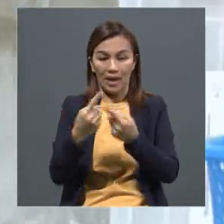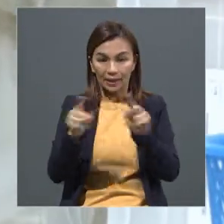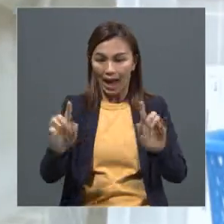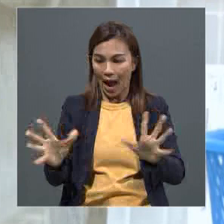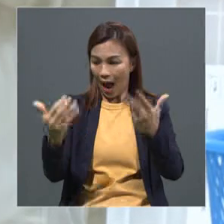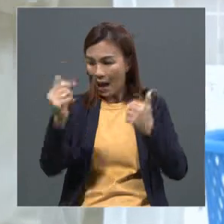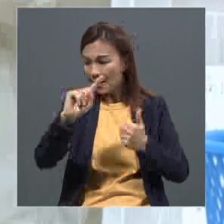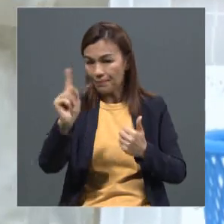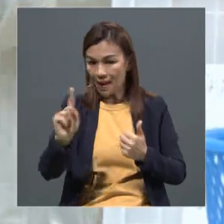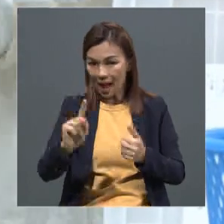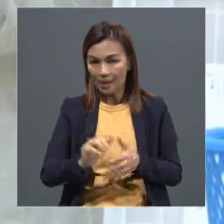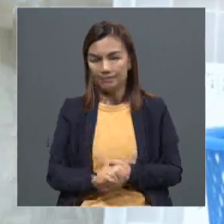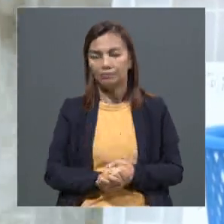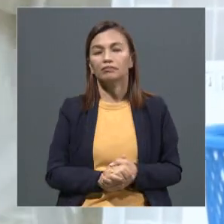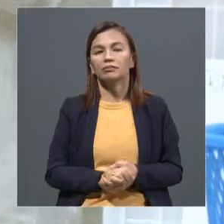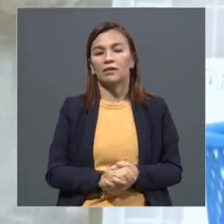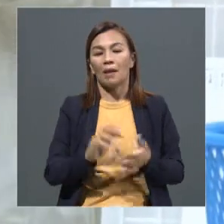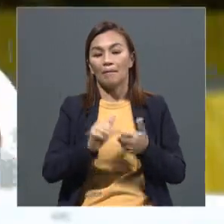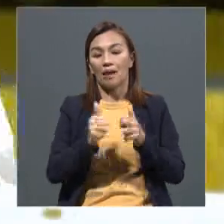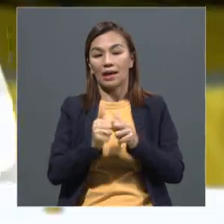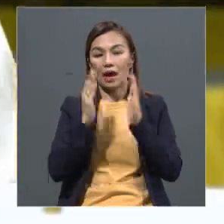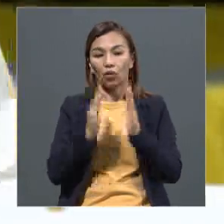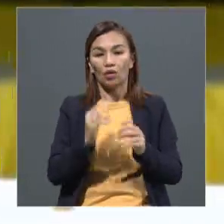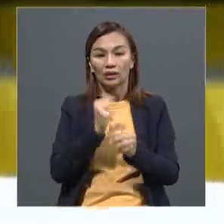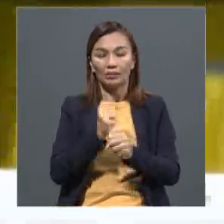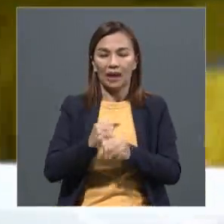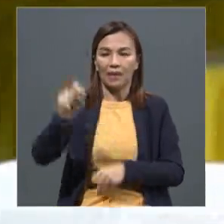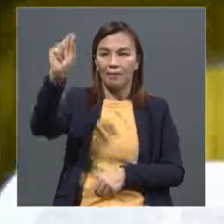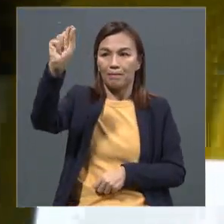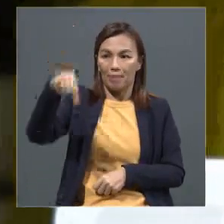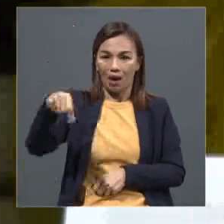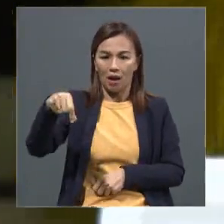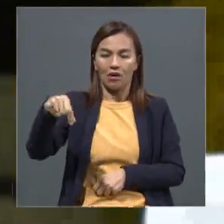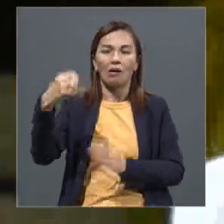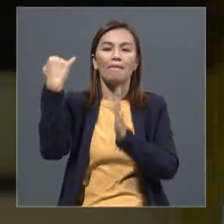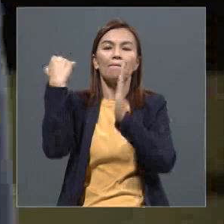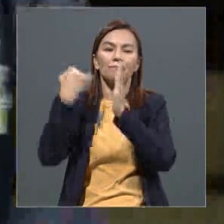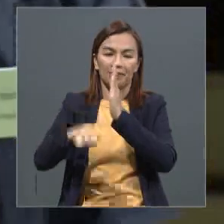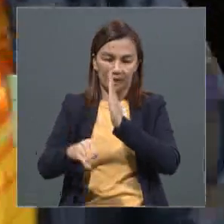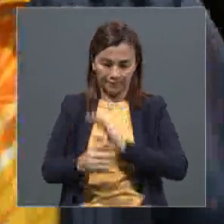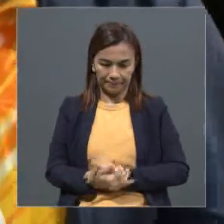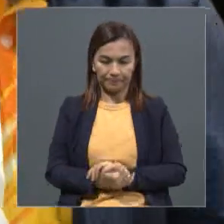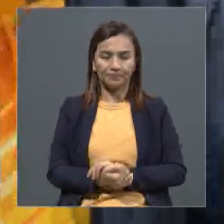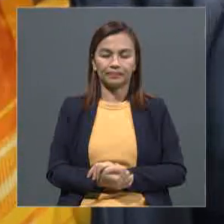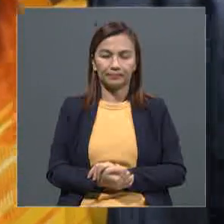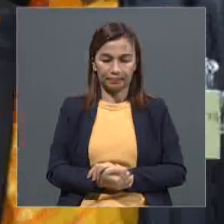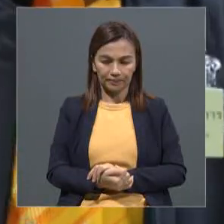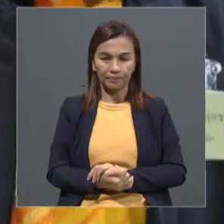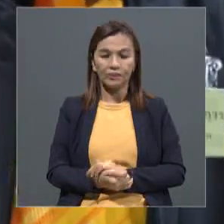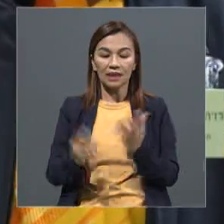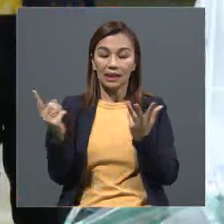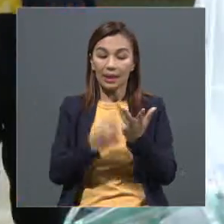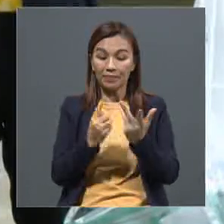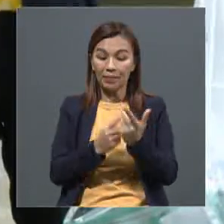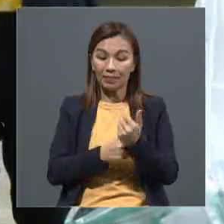หายไป 1เนี่ยปรากฏว่าเกิดจากทางเจ้าหน้าที่ขิดคะแนนผิดพลาดนะฮะทีนี้ประเด็นก็คือว่าพอนับใหม่